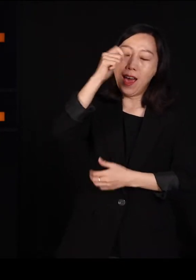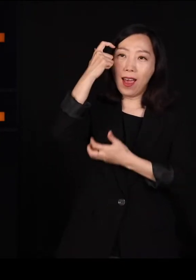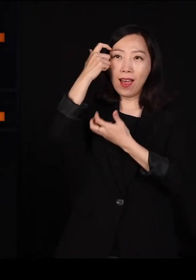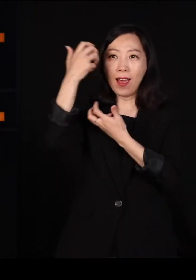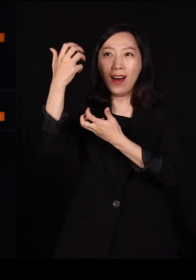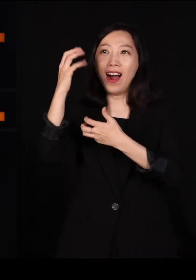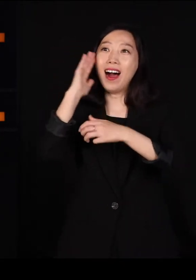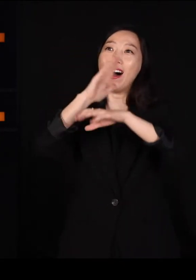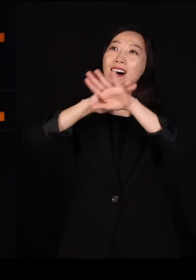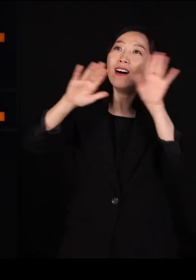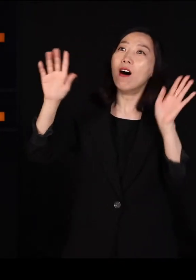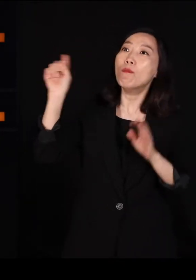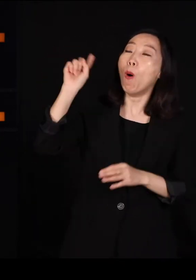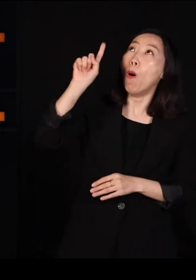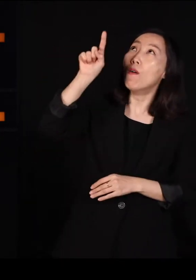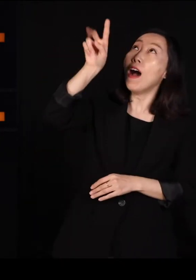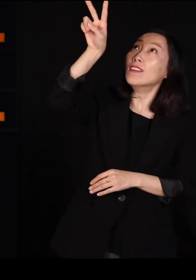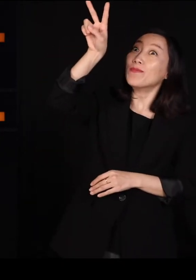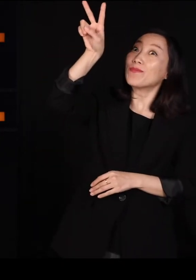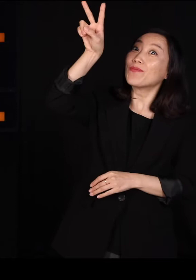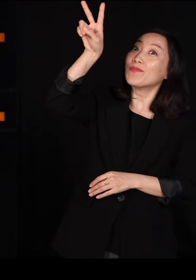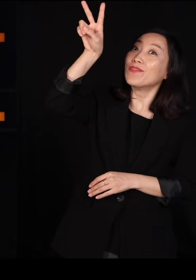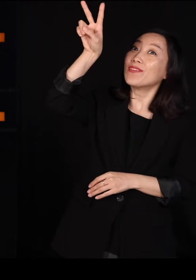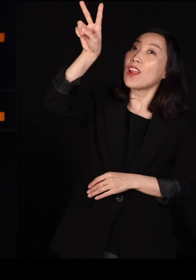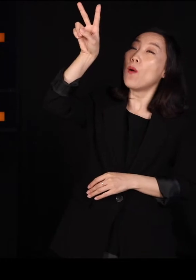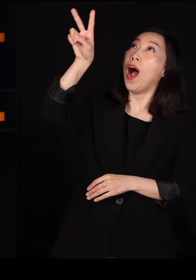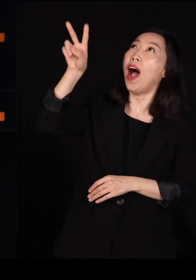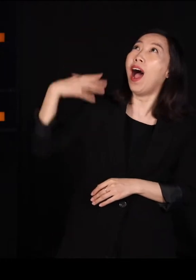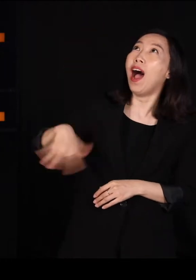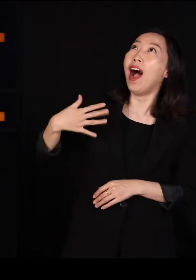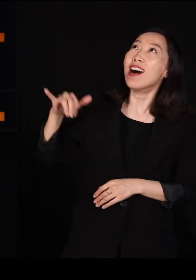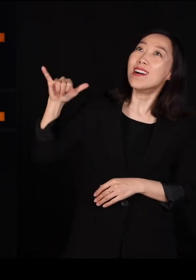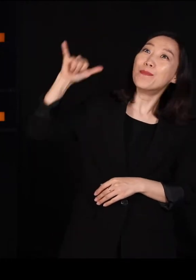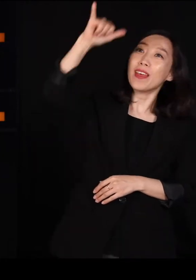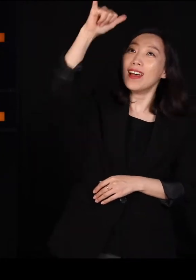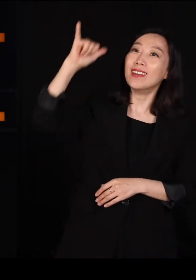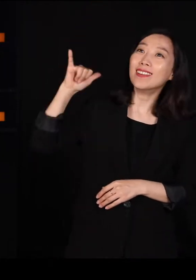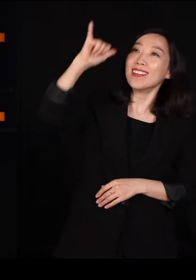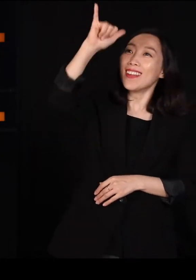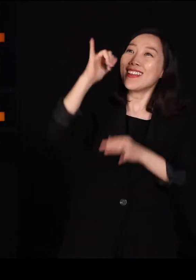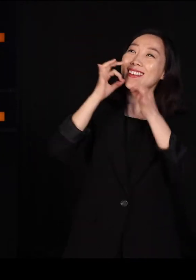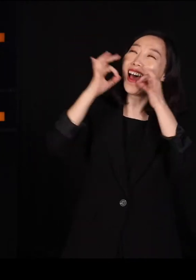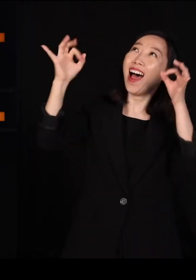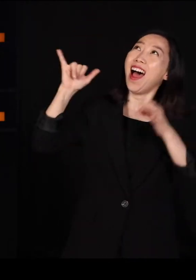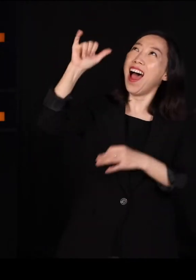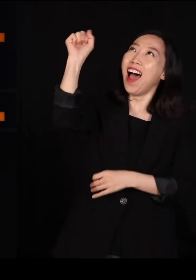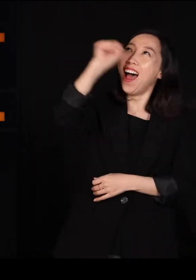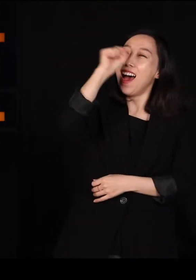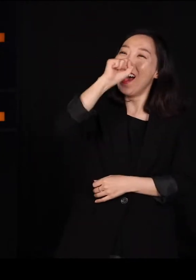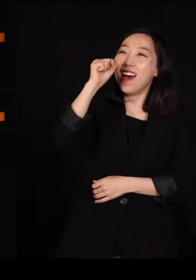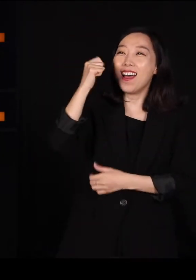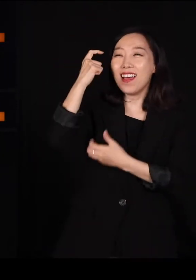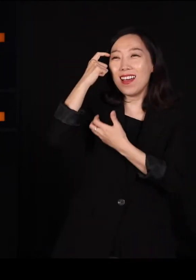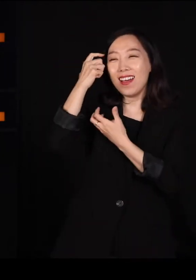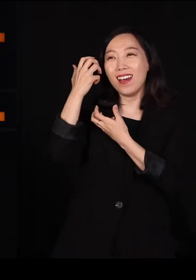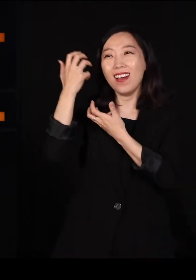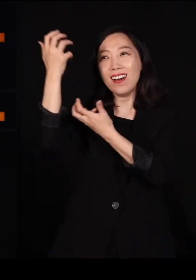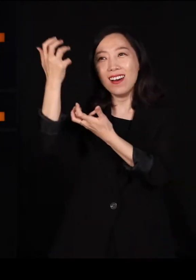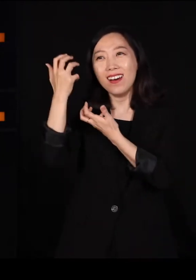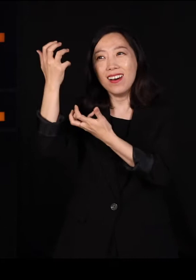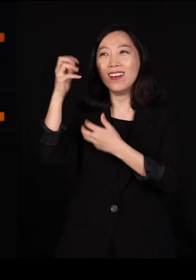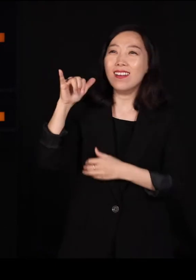이렇게 날아가는 뭔가가 있었으면 쳐다보고 아, 비행기 막 이렇게 외치고 막 너무